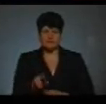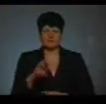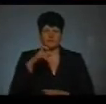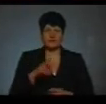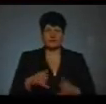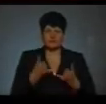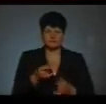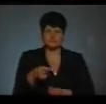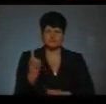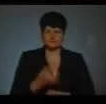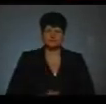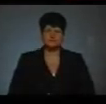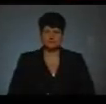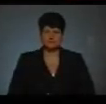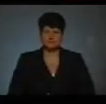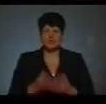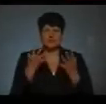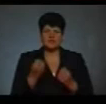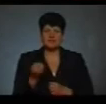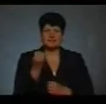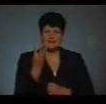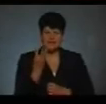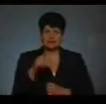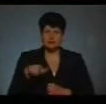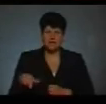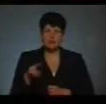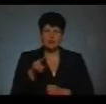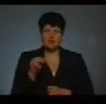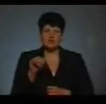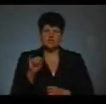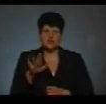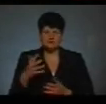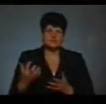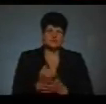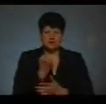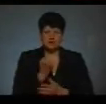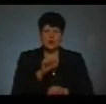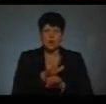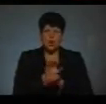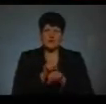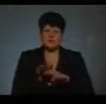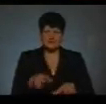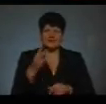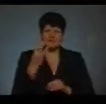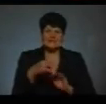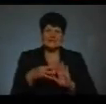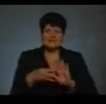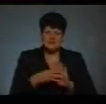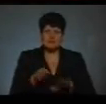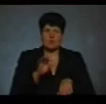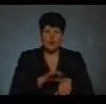Тернопільщини. Ще в 13 жителів Почаєва виявили коронавірус за добу. Там 38 хворих на